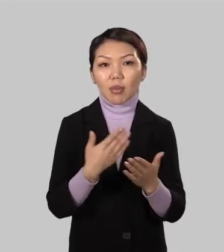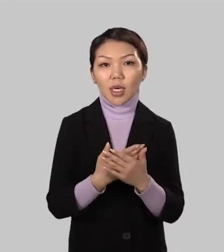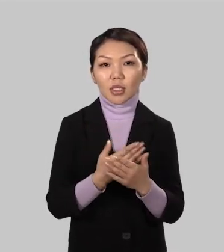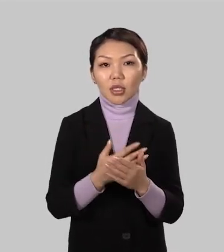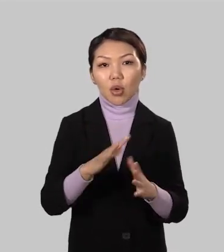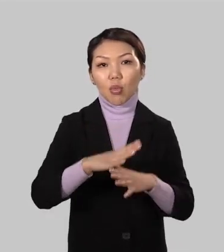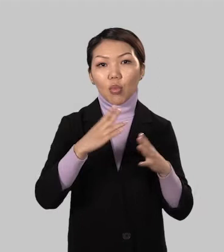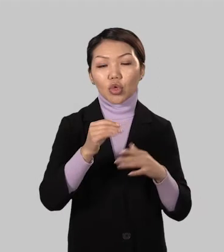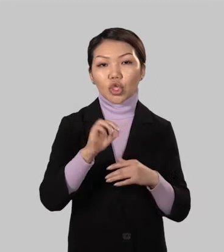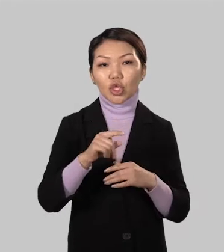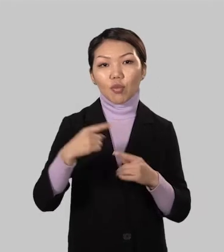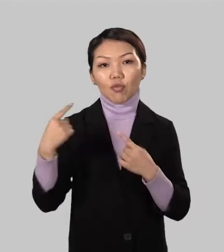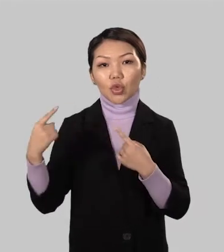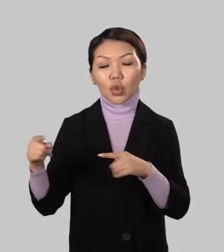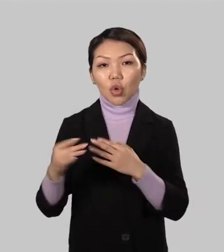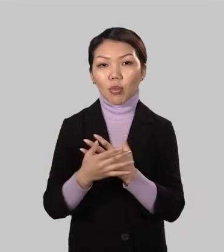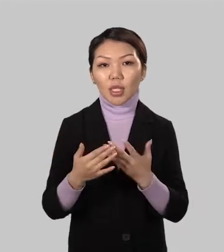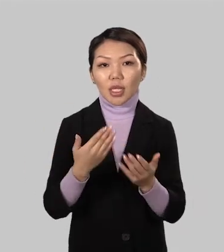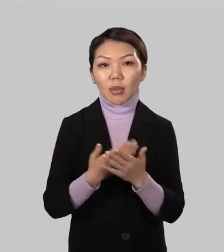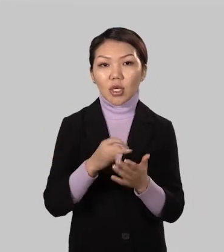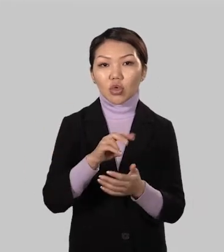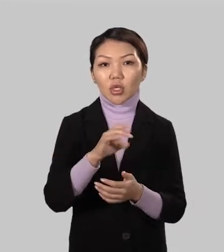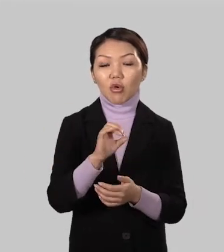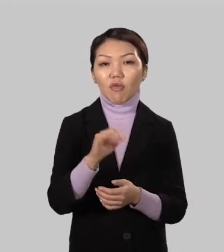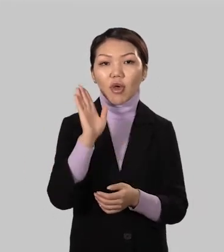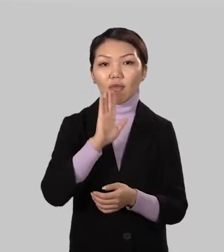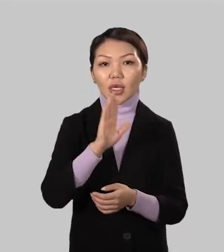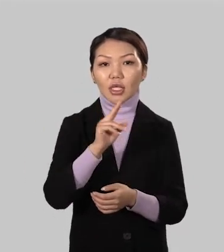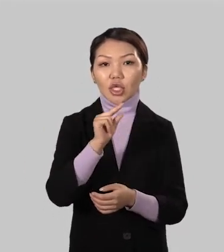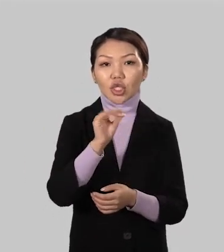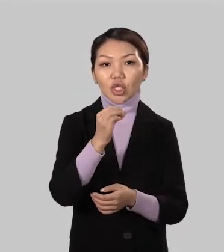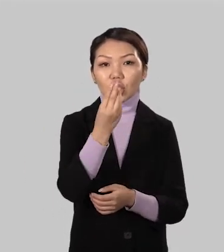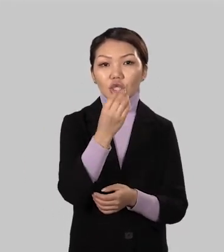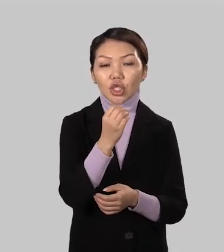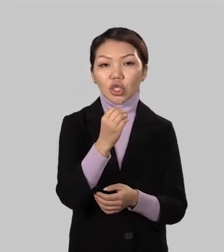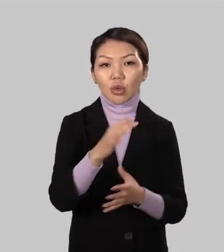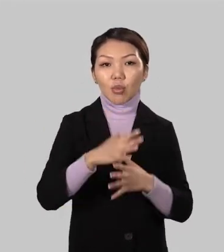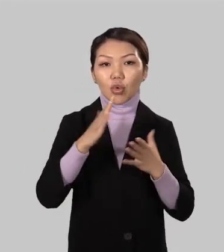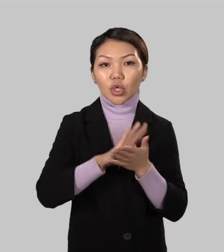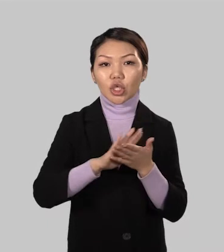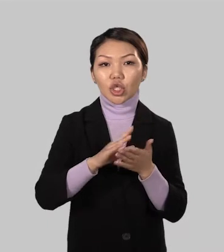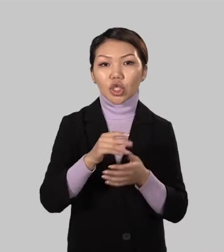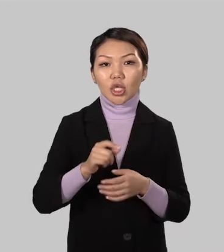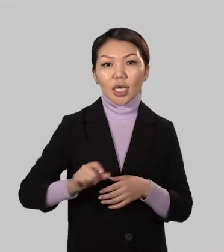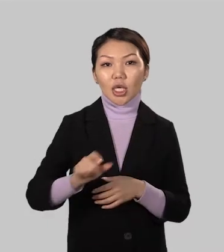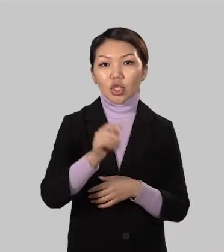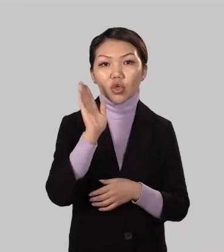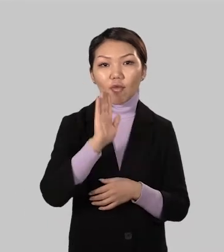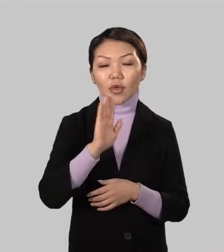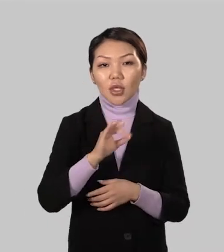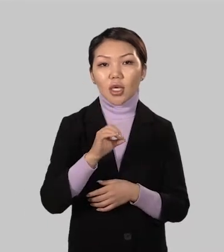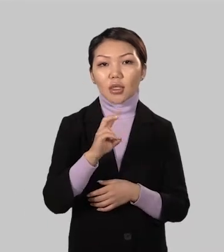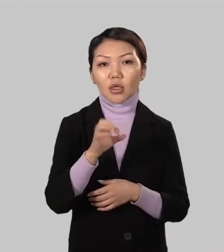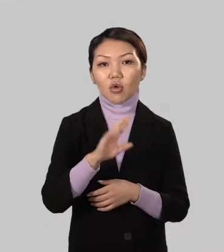другом например родниковая вода чище речной воды родниковая вода более